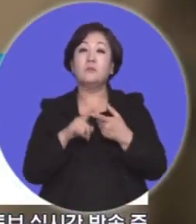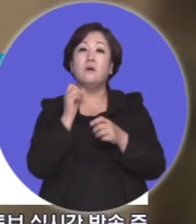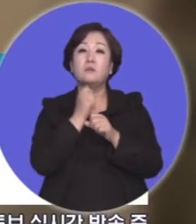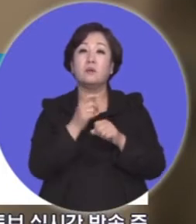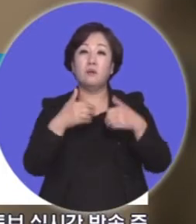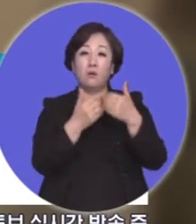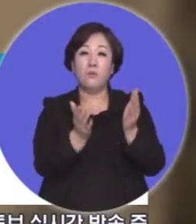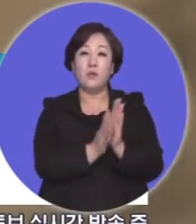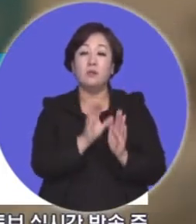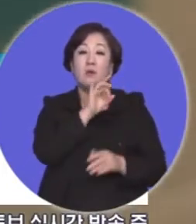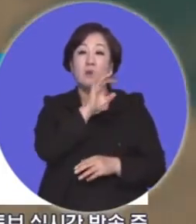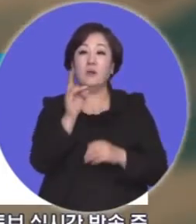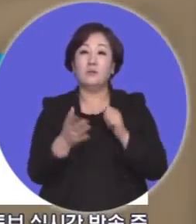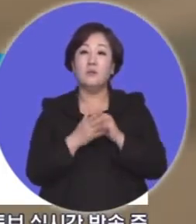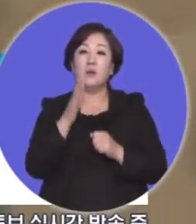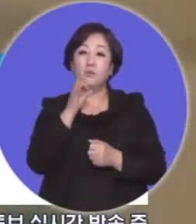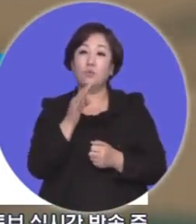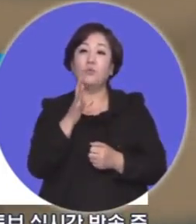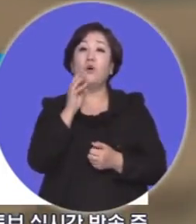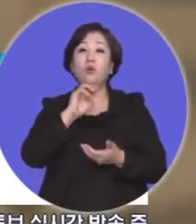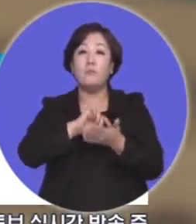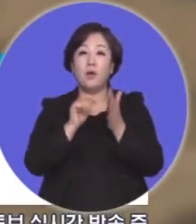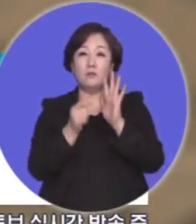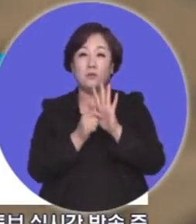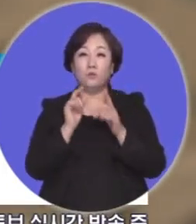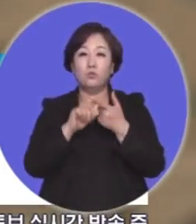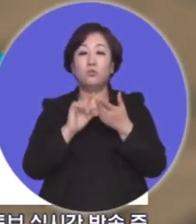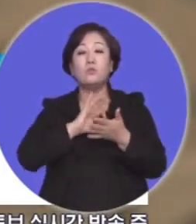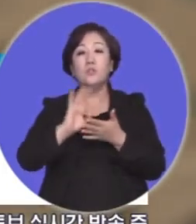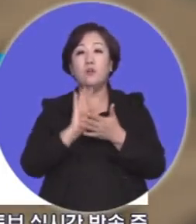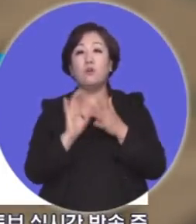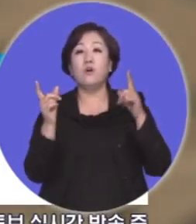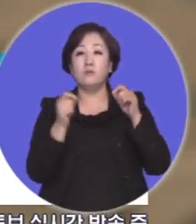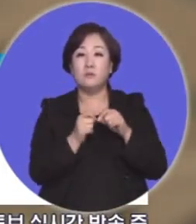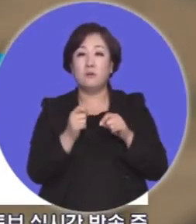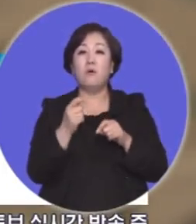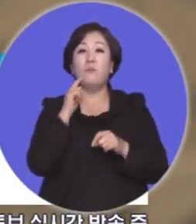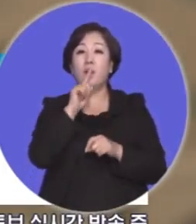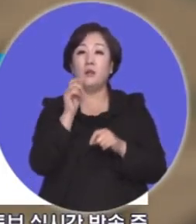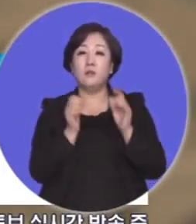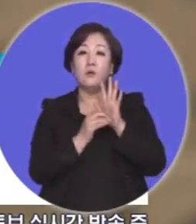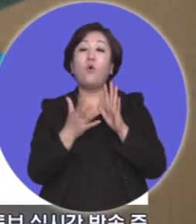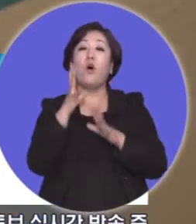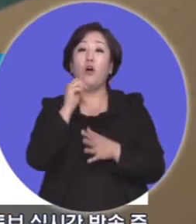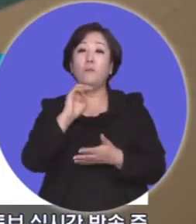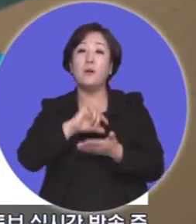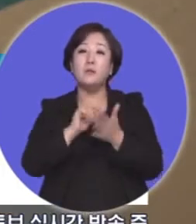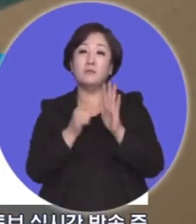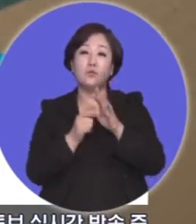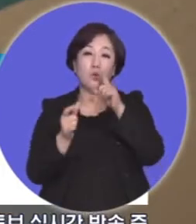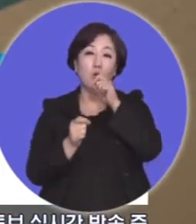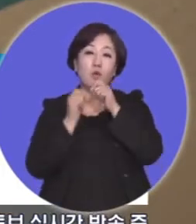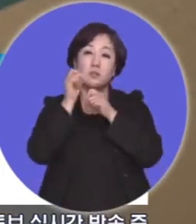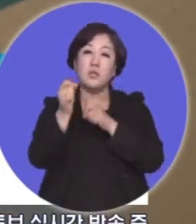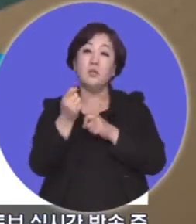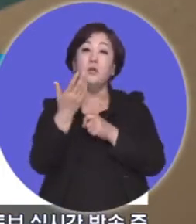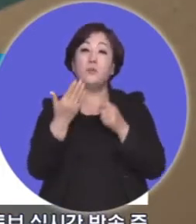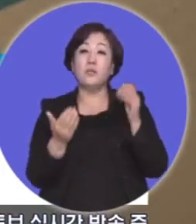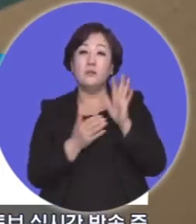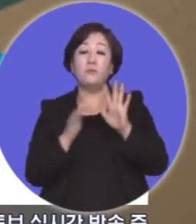메리트 있는 벌려 공격하는 바닥 오오 이제 이렇게 접근을 해 온 거 좀 혹시 얼마나 사기를 당하신 건 제